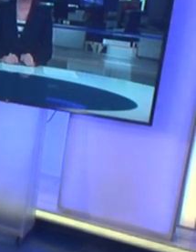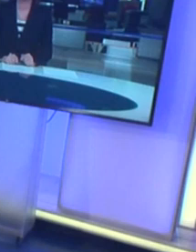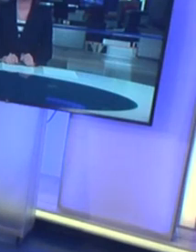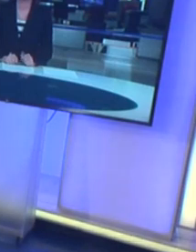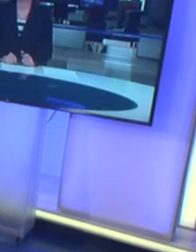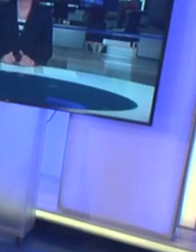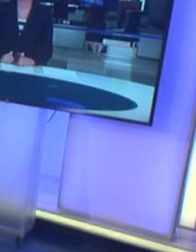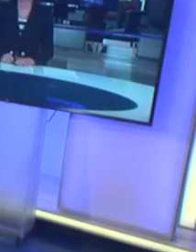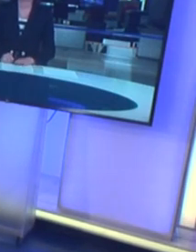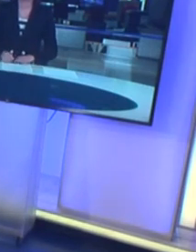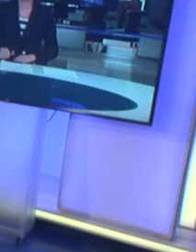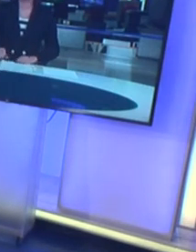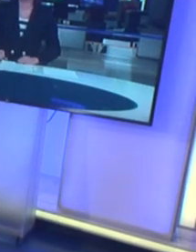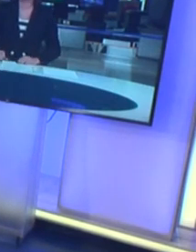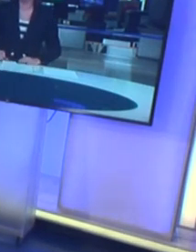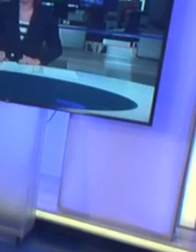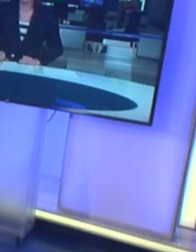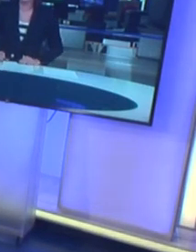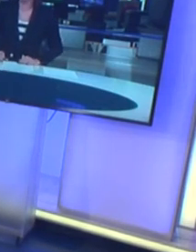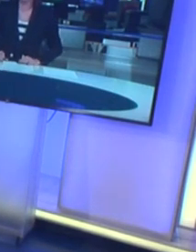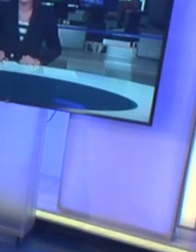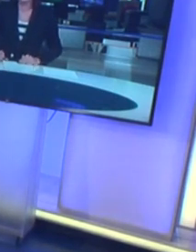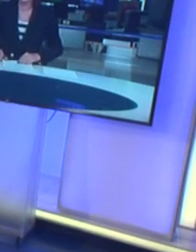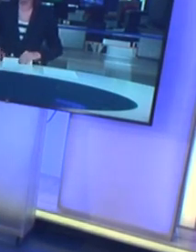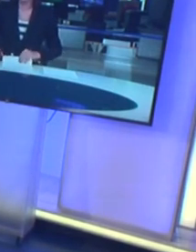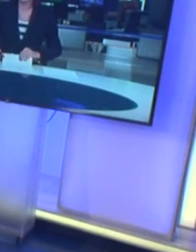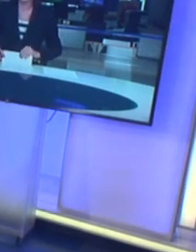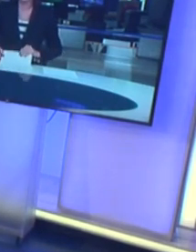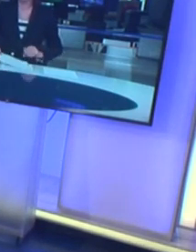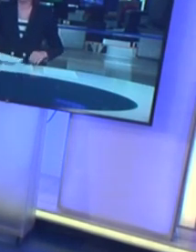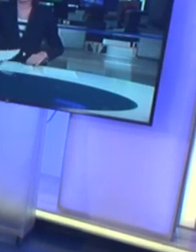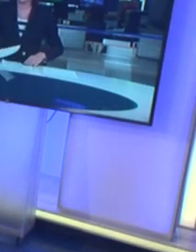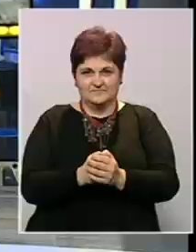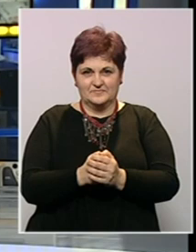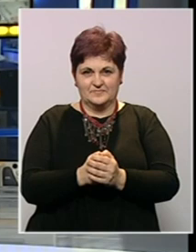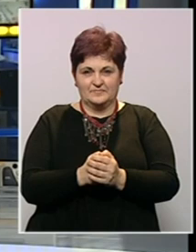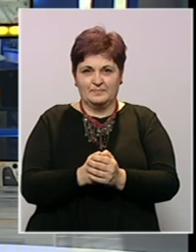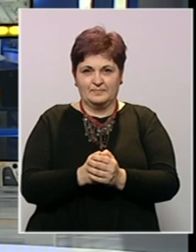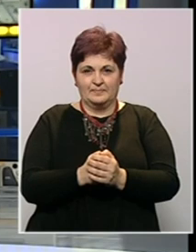da čujemo novi pregled vijesti. Dobar dan, Vedrane, tebi i gledateljima iz multimedijalnog deska.